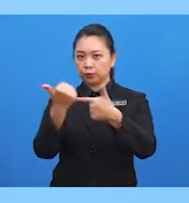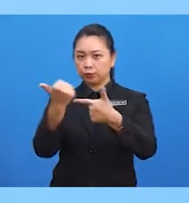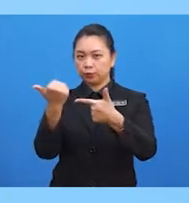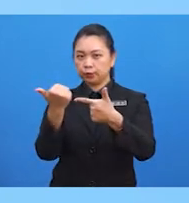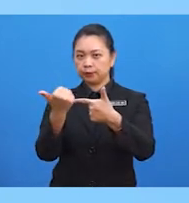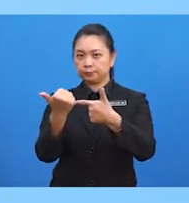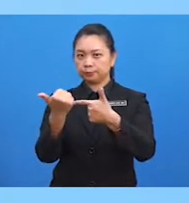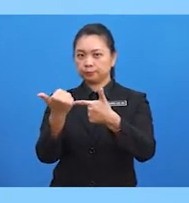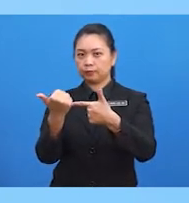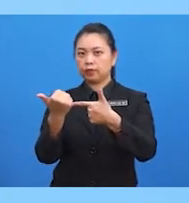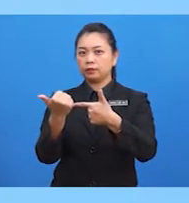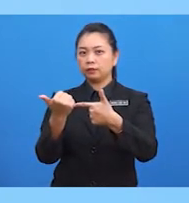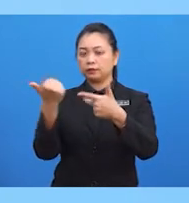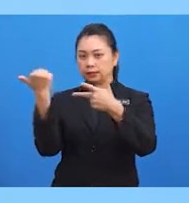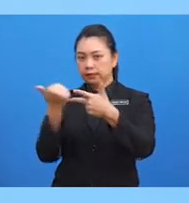Roscosmos,